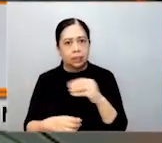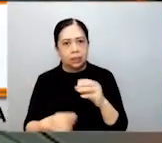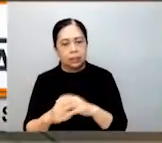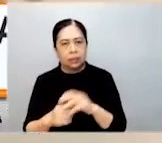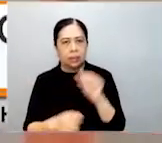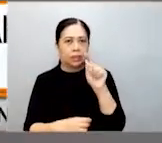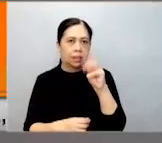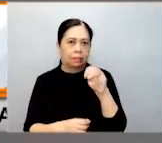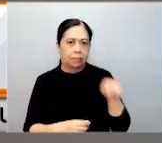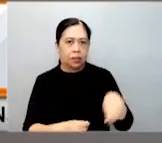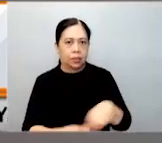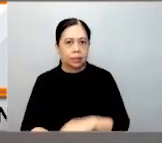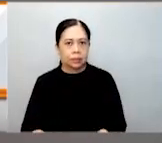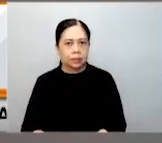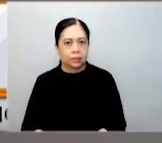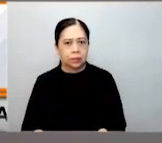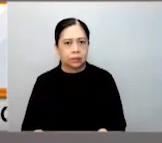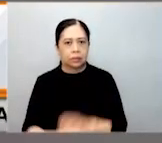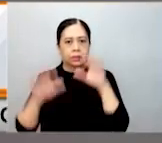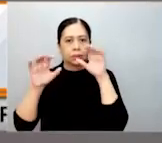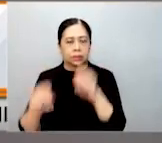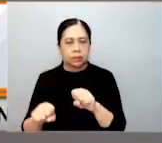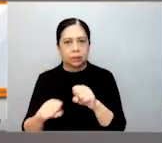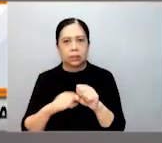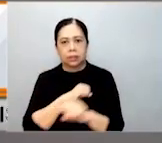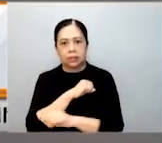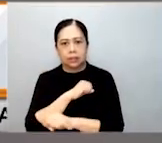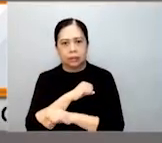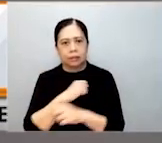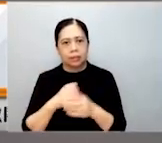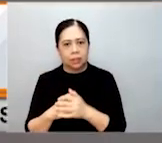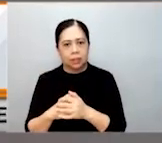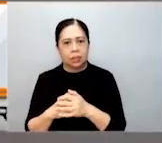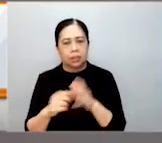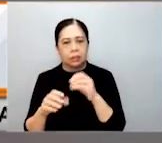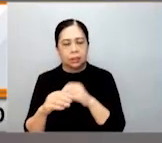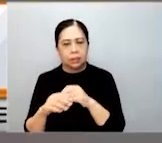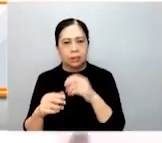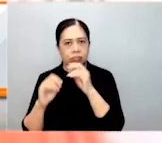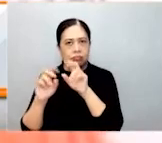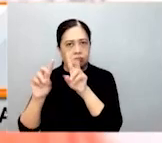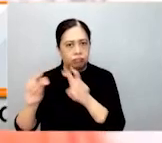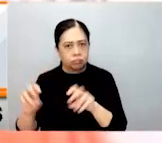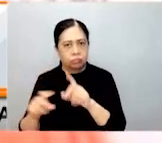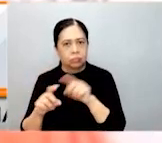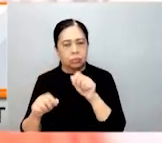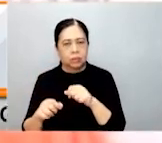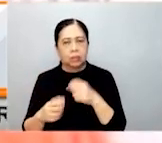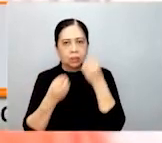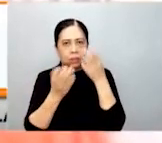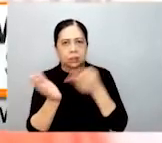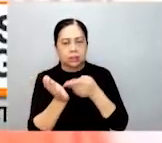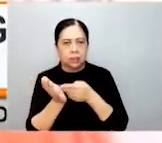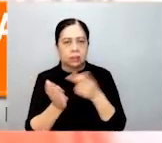ATM cards. Inaresto sa kasong qualified theft si Bombeo at isinalang si interrogation. Dito pa lang siya kumanta sa